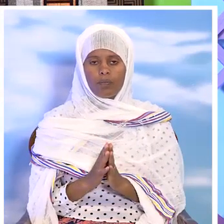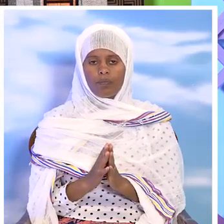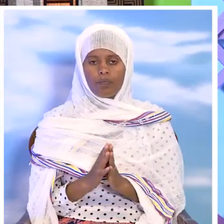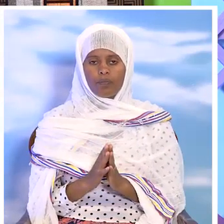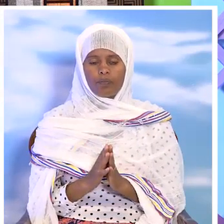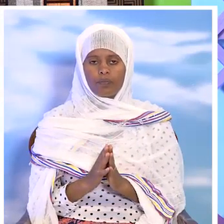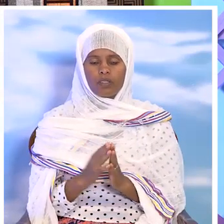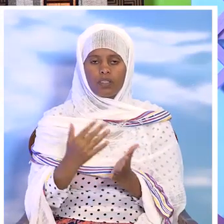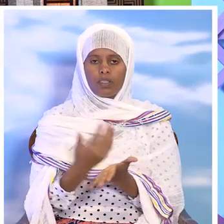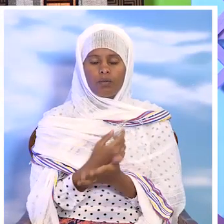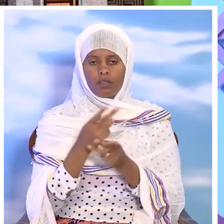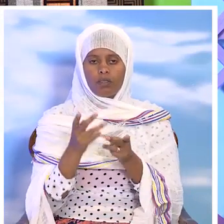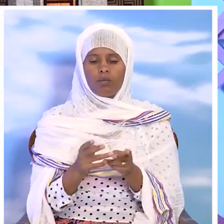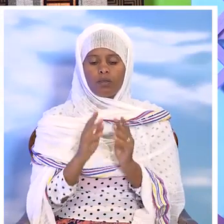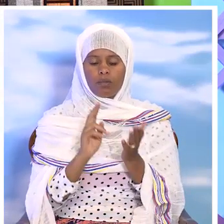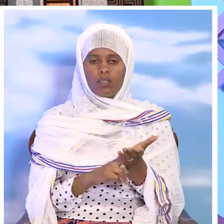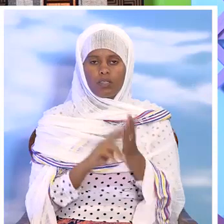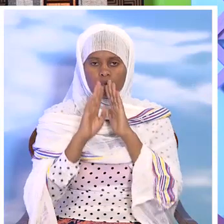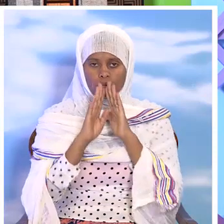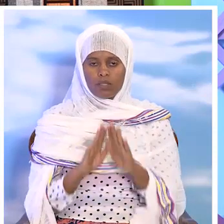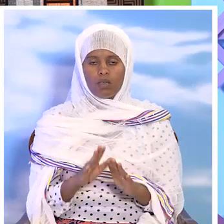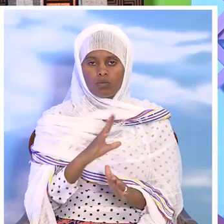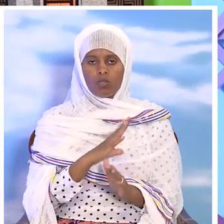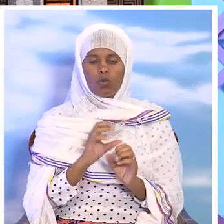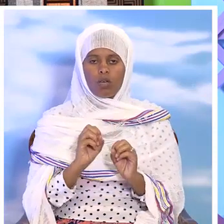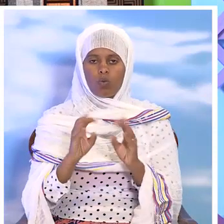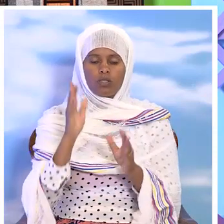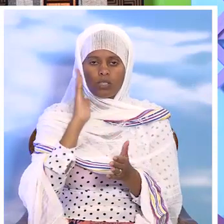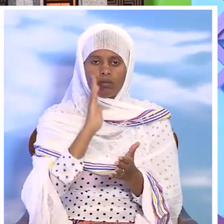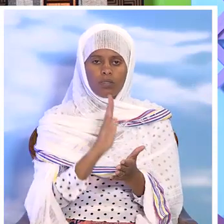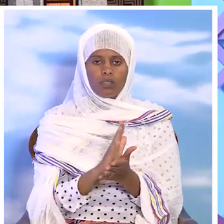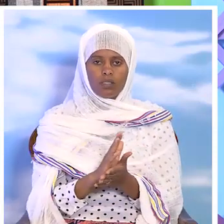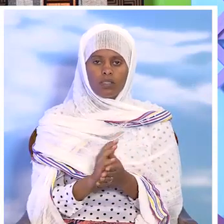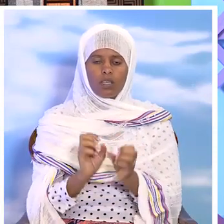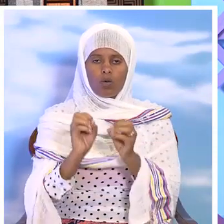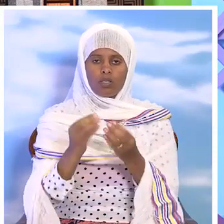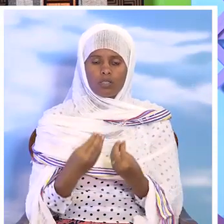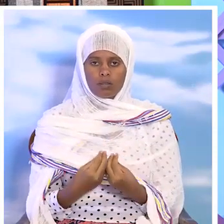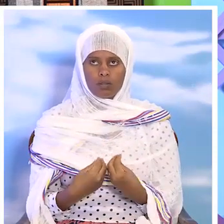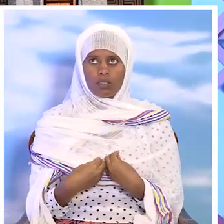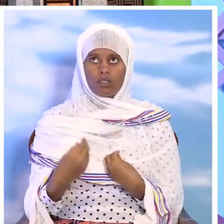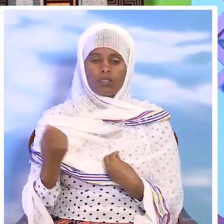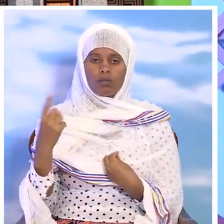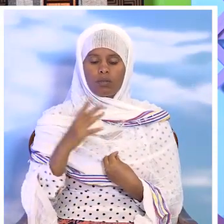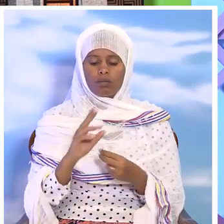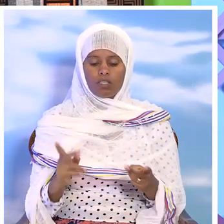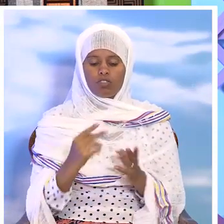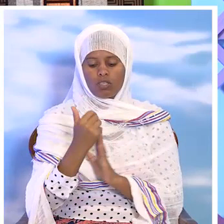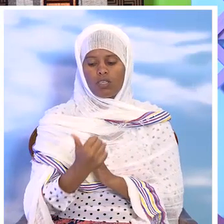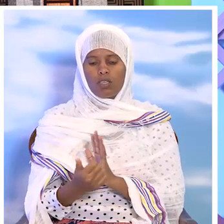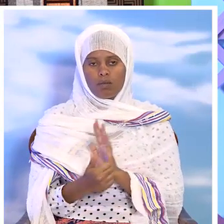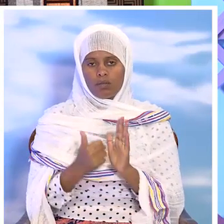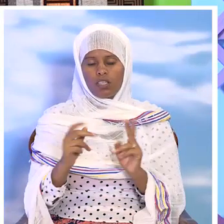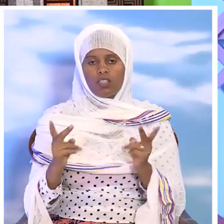ረኺባ ድማ ብሓቂ ሰላም ዘለዎ ኣዋጅ ናይ ምሕረቱ ክእወጀልና እግዚኣብሔር ኣምላኽ። ንዚ ሓድሽ ዓመት ሓድሽ